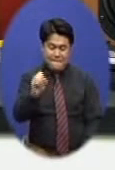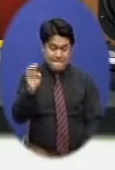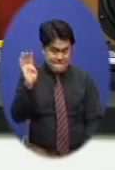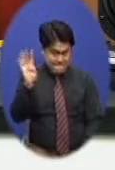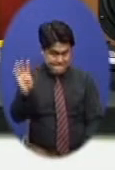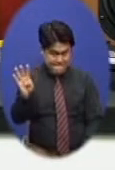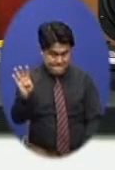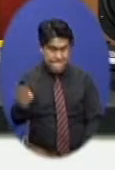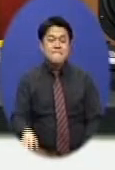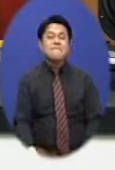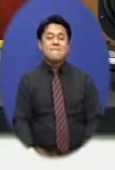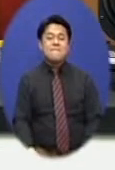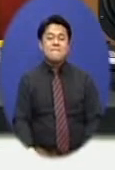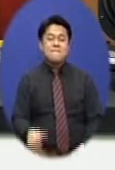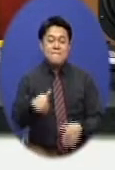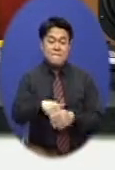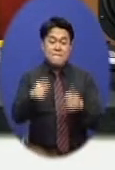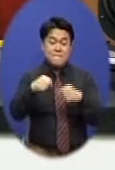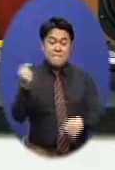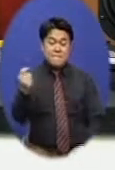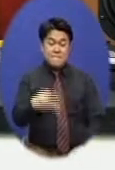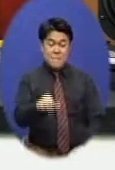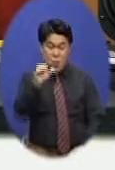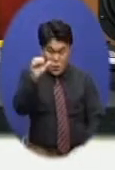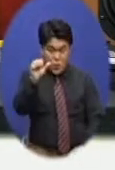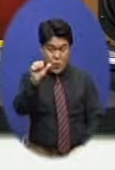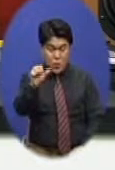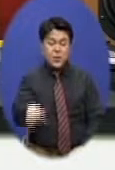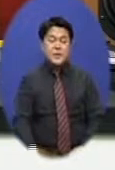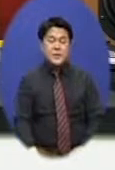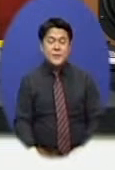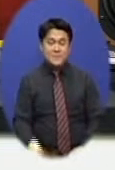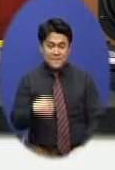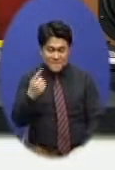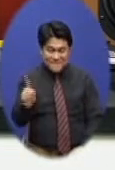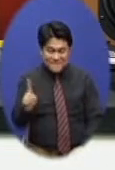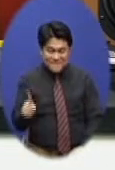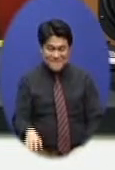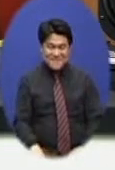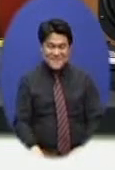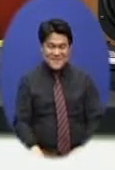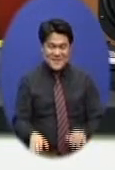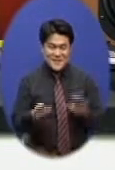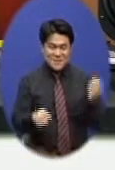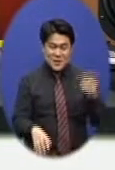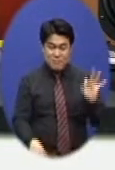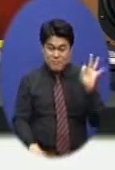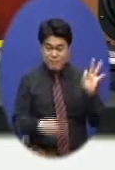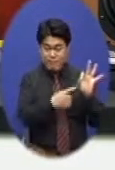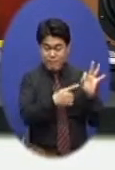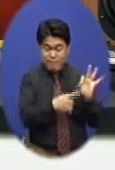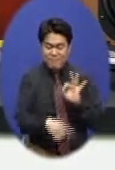060-608-1004번을 누르시고요. 자 심사투표 번호가 5번입니다. 5번. 5번을 누르신 다음에 10번째 참여자이기